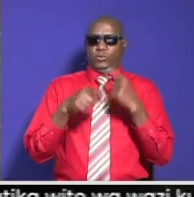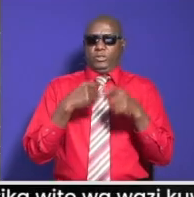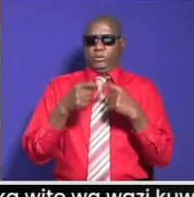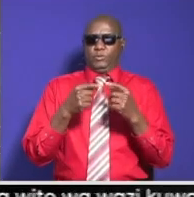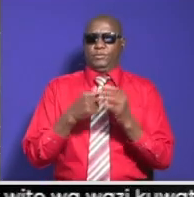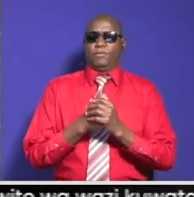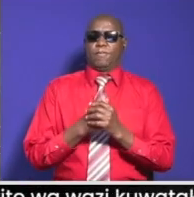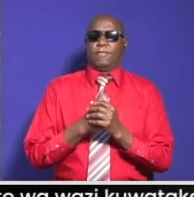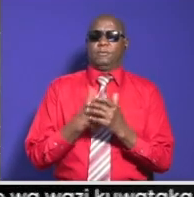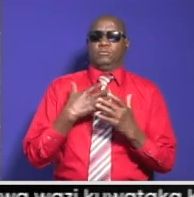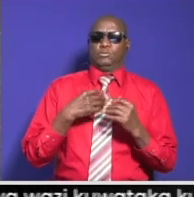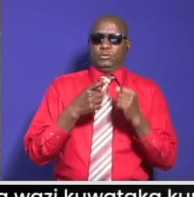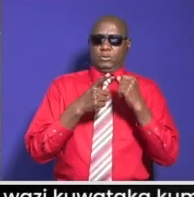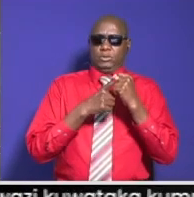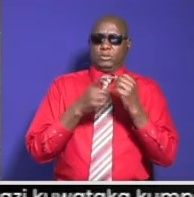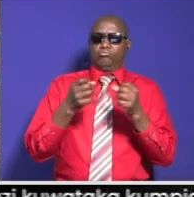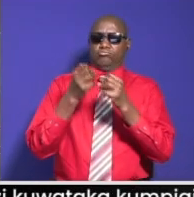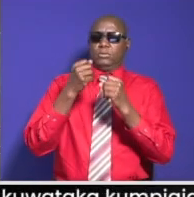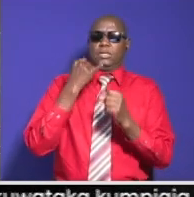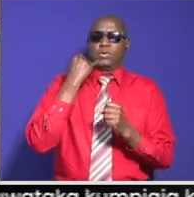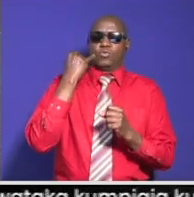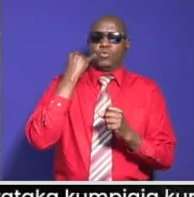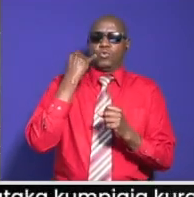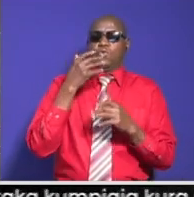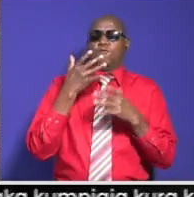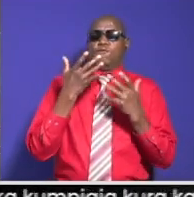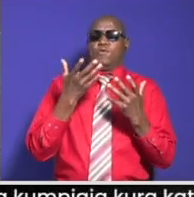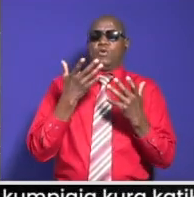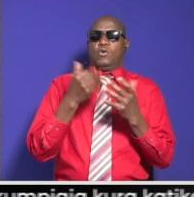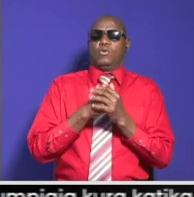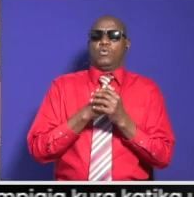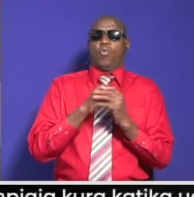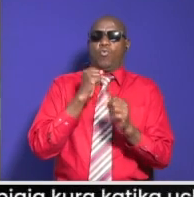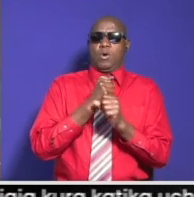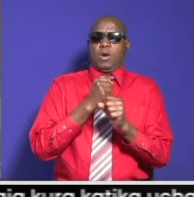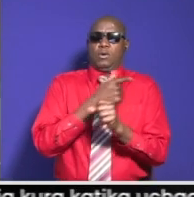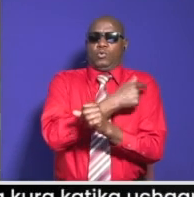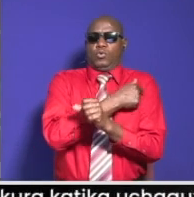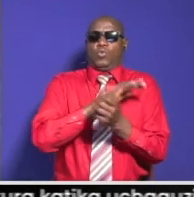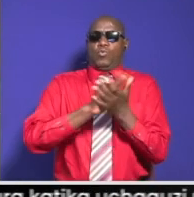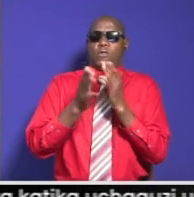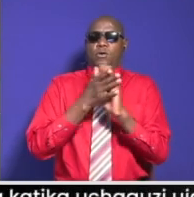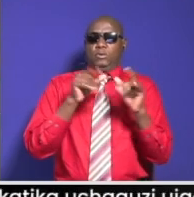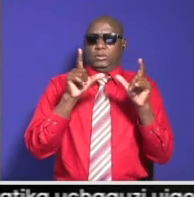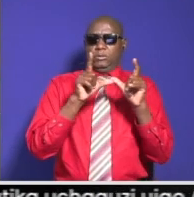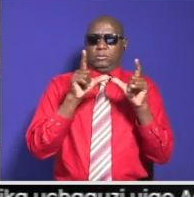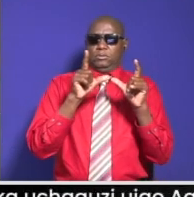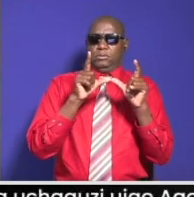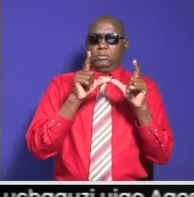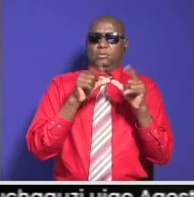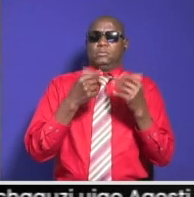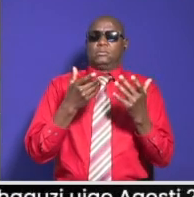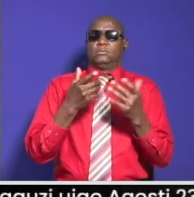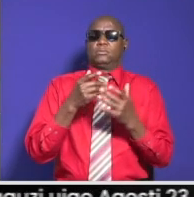Washukiwa sita wamekamatwa jijini Nakuru kwa kuendeleza huduma za udaktari bila kibali katika operesheni iliyofanywa na baraza la hudumu